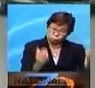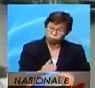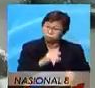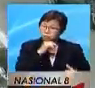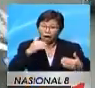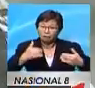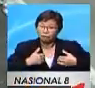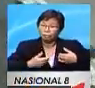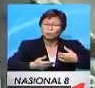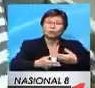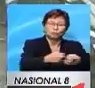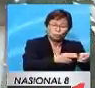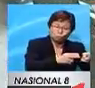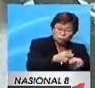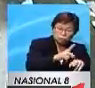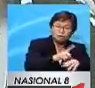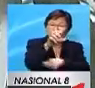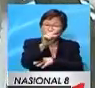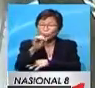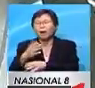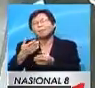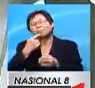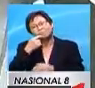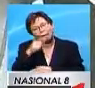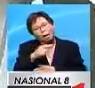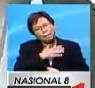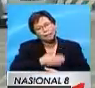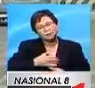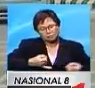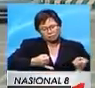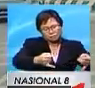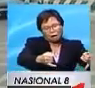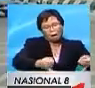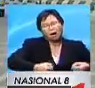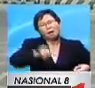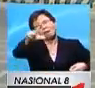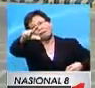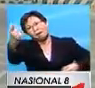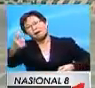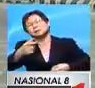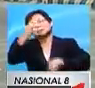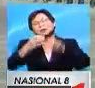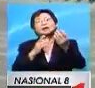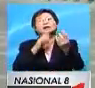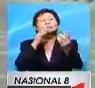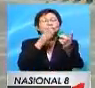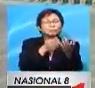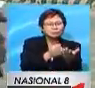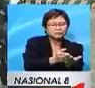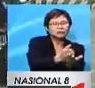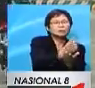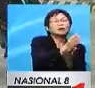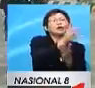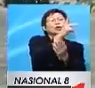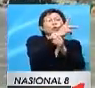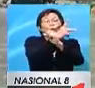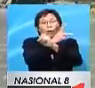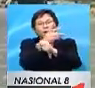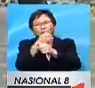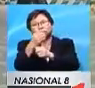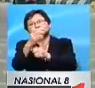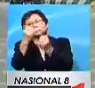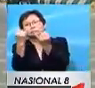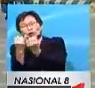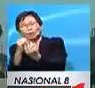mempunyai sebarang urusan di sungai besar diminta menggunakan laluan alternatif sekiranya hendak ke teluk Intan atau Kuala Selangor polis tur